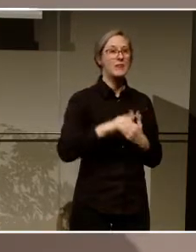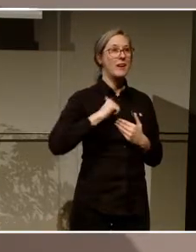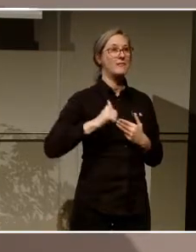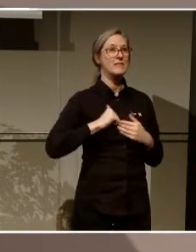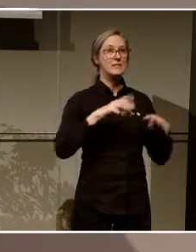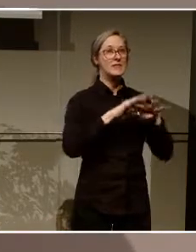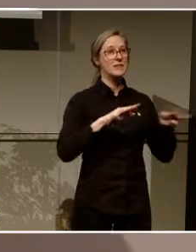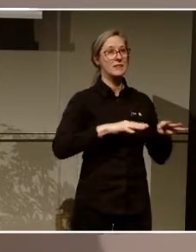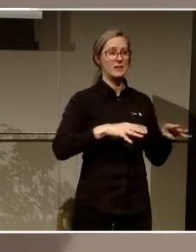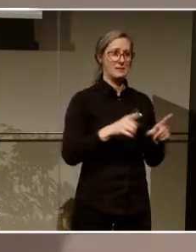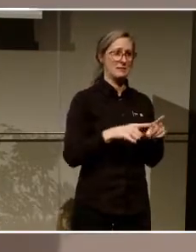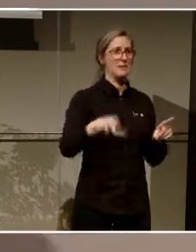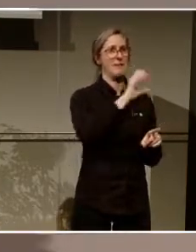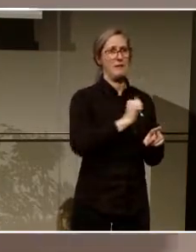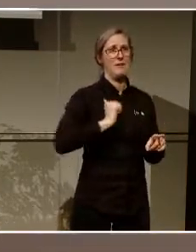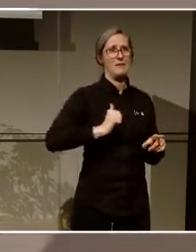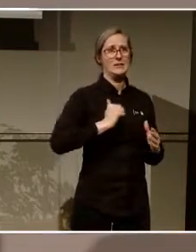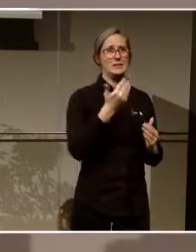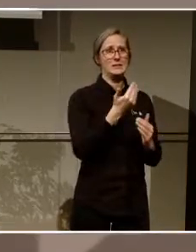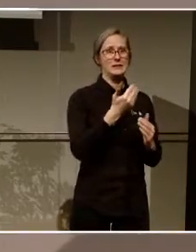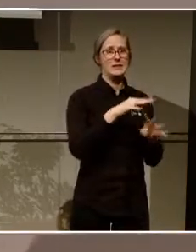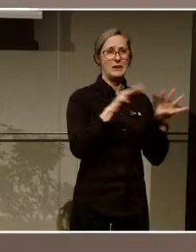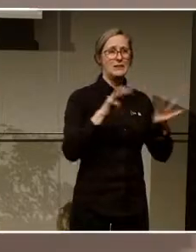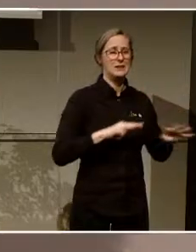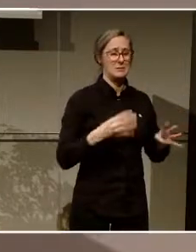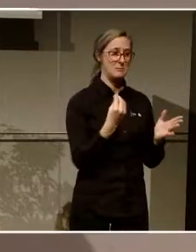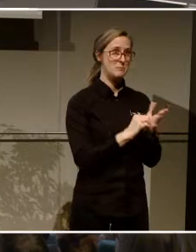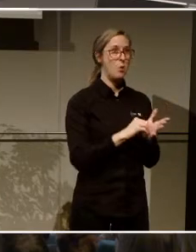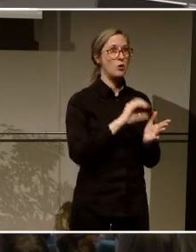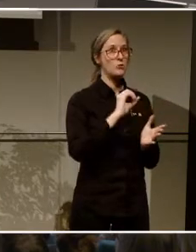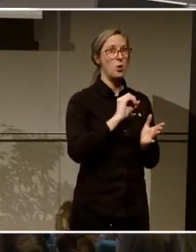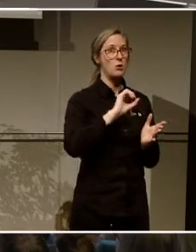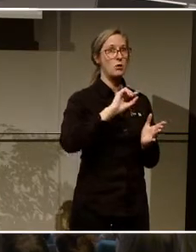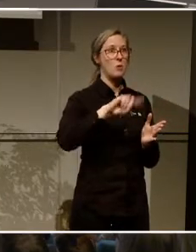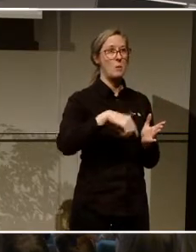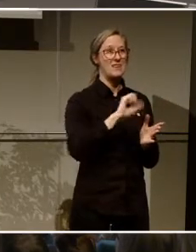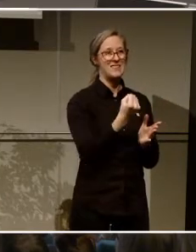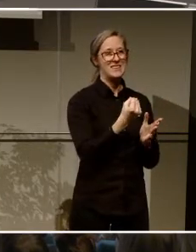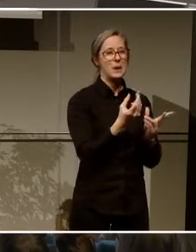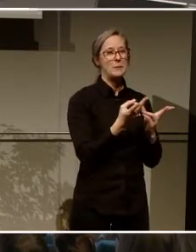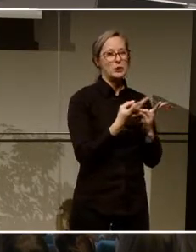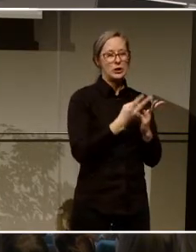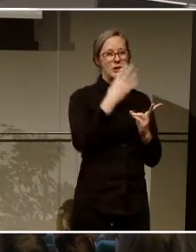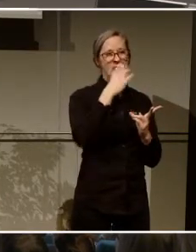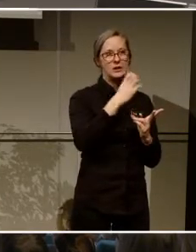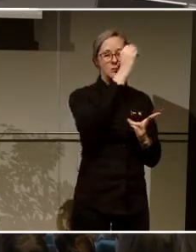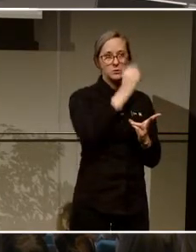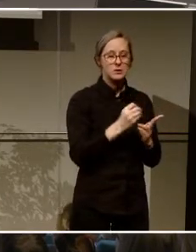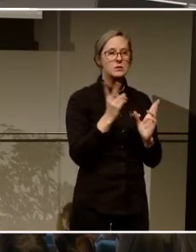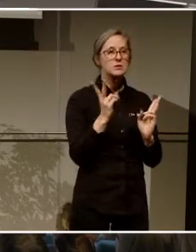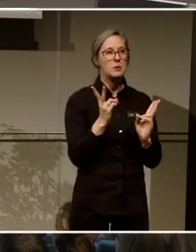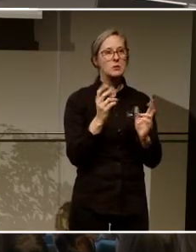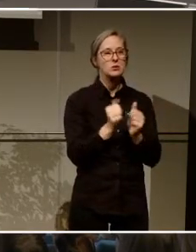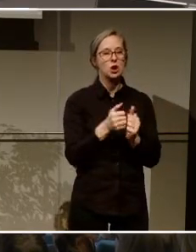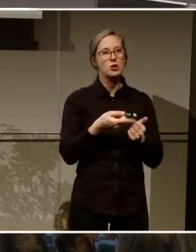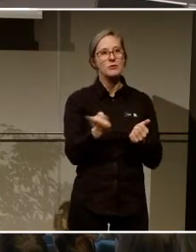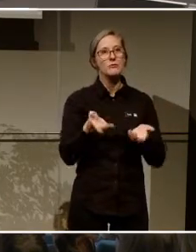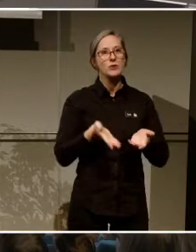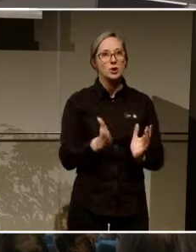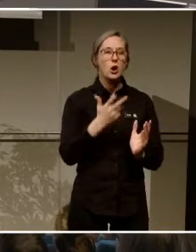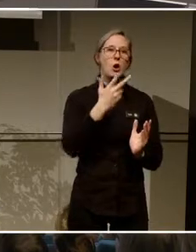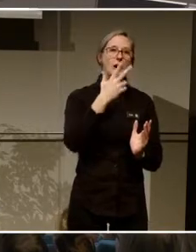nästan allihopa av dem. Det står 0,9 men det ska vara 90% egentligen där då. Och det är ju samma sak med 90-talisterna,